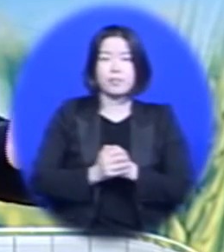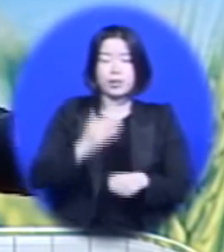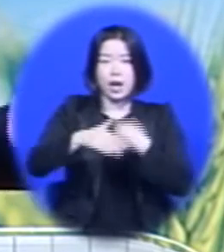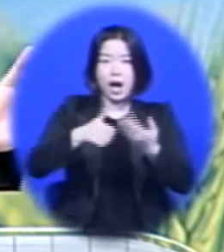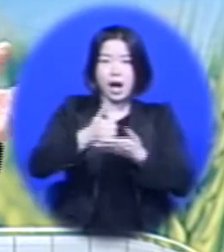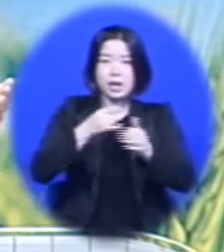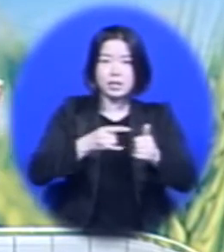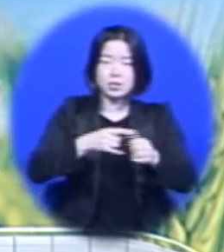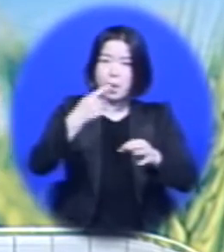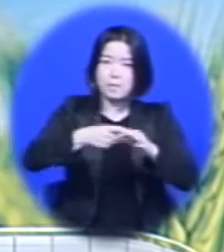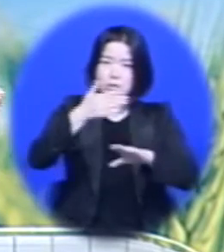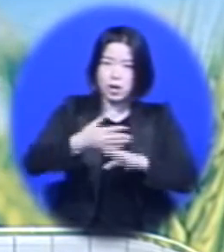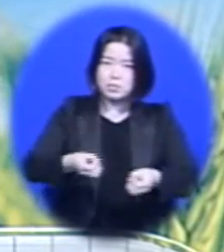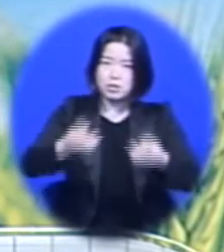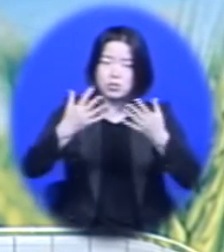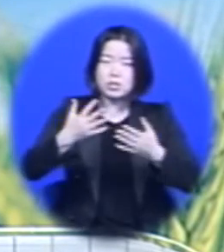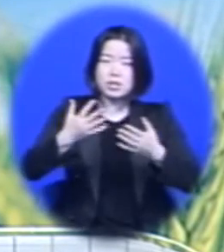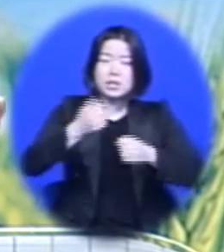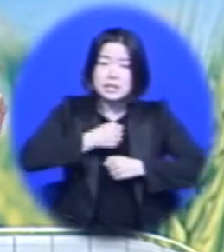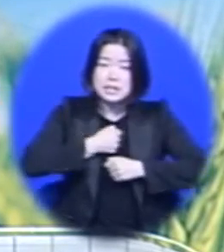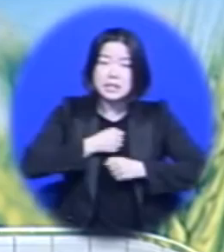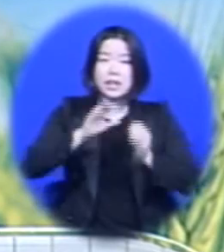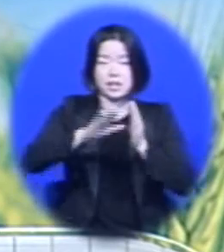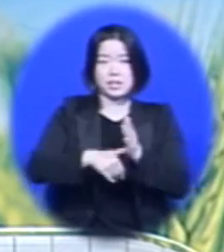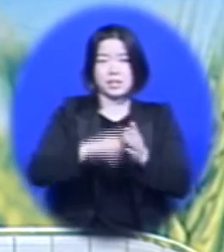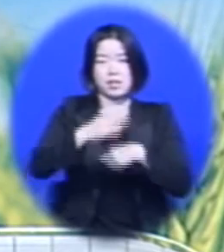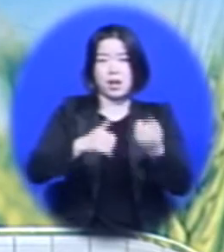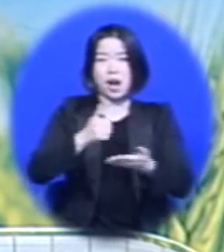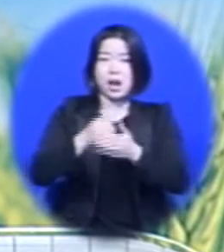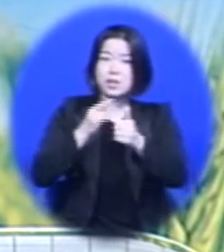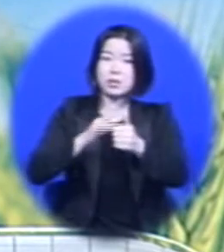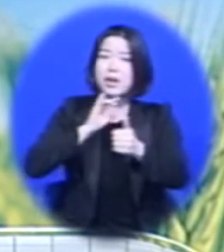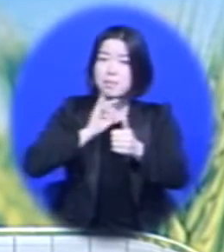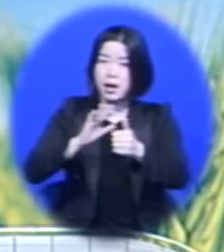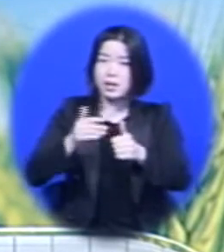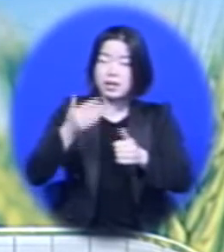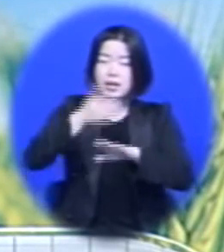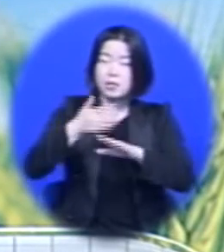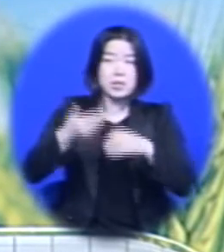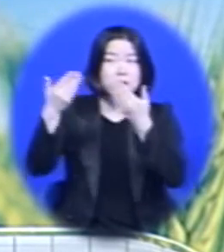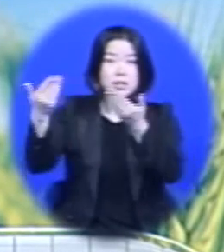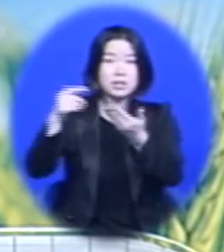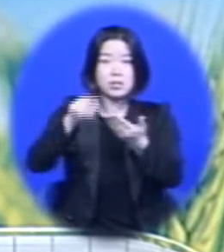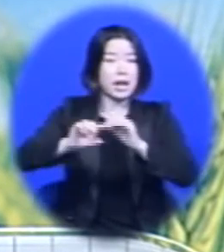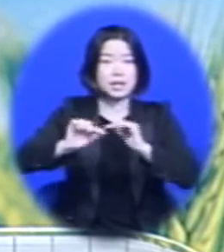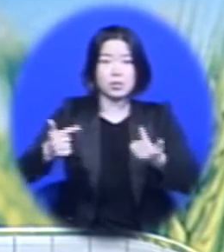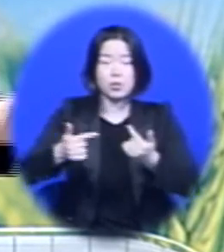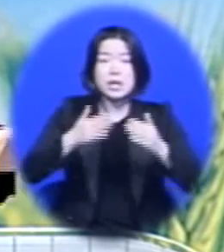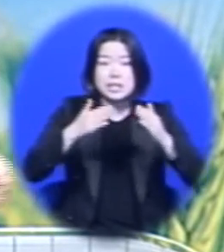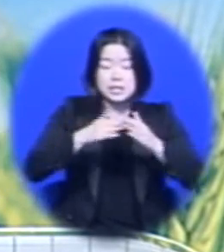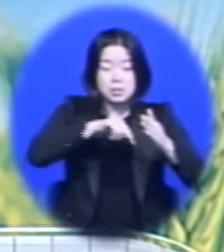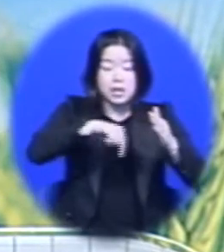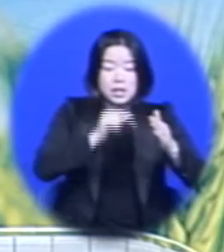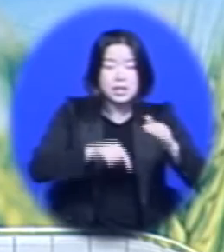하나님께서는 맥주 감사 주일을 저를 지키게 하시면서 하나님께만 감사를 올려드리는 것이 아니고 집에 있는